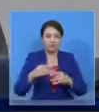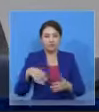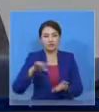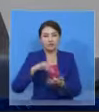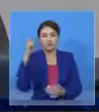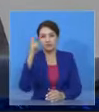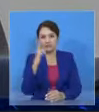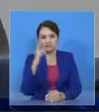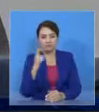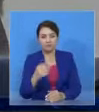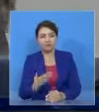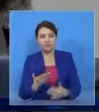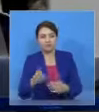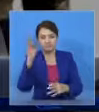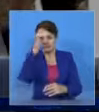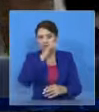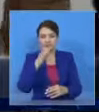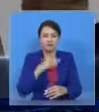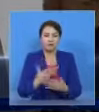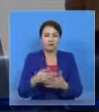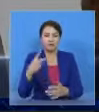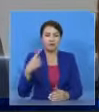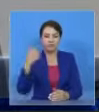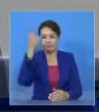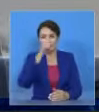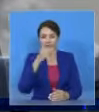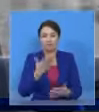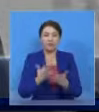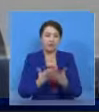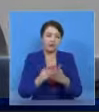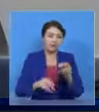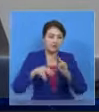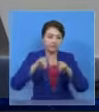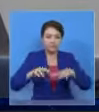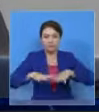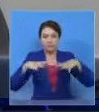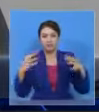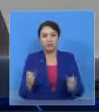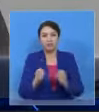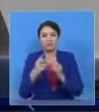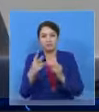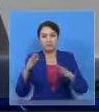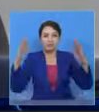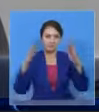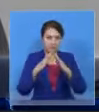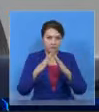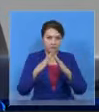хантом в этом году в этом сезоне двадцать первом году мы уже построили более 13 домов